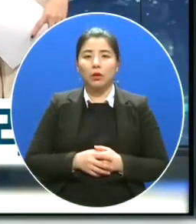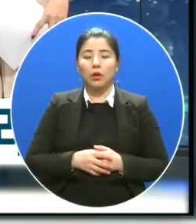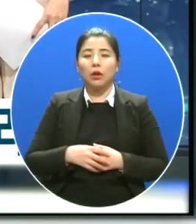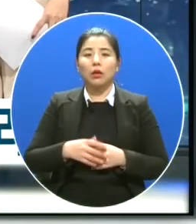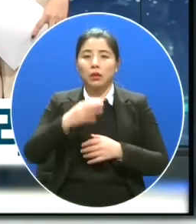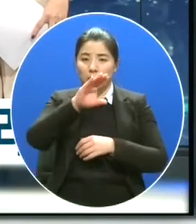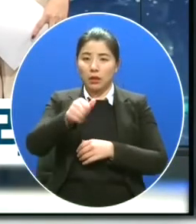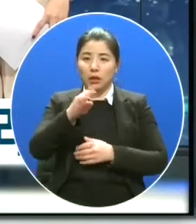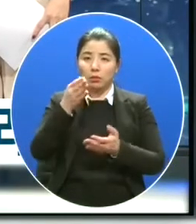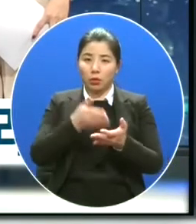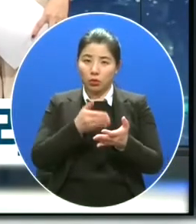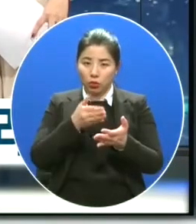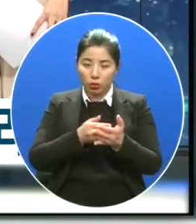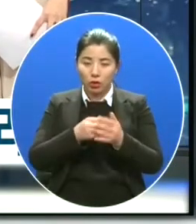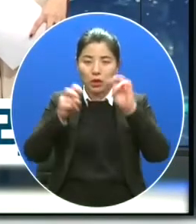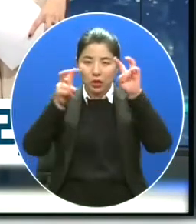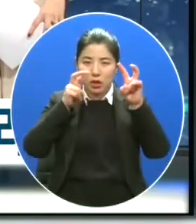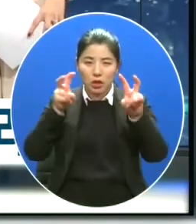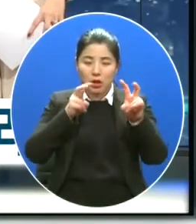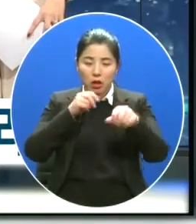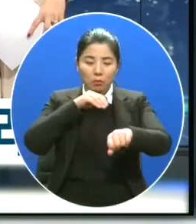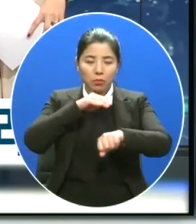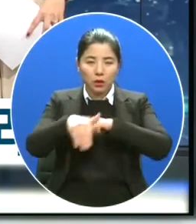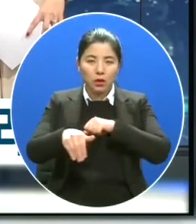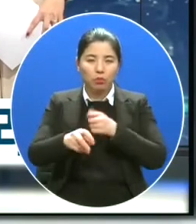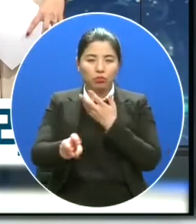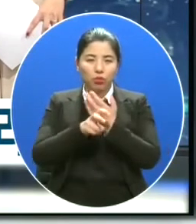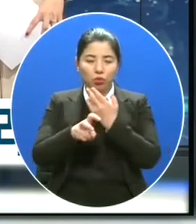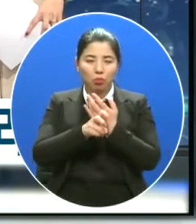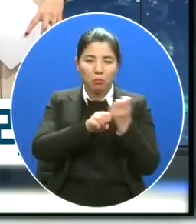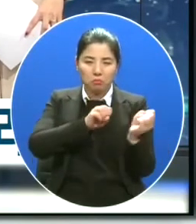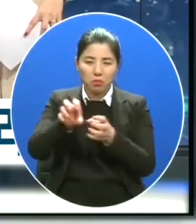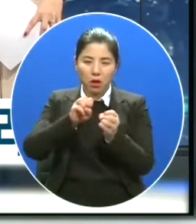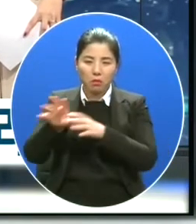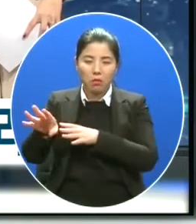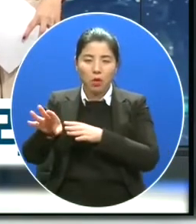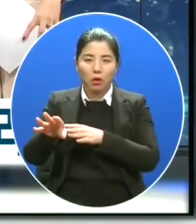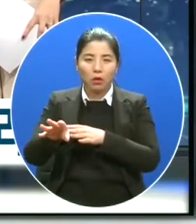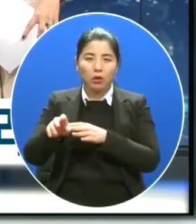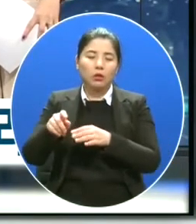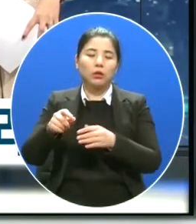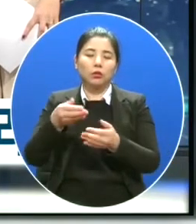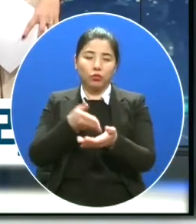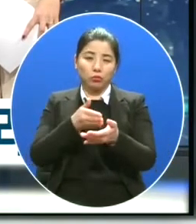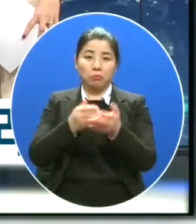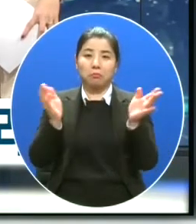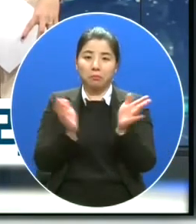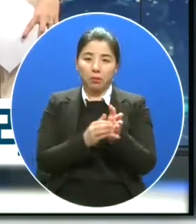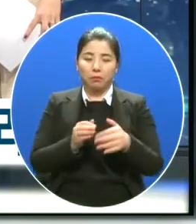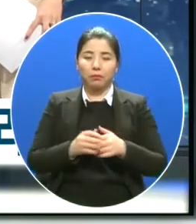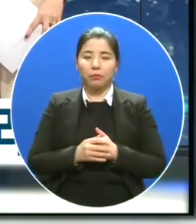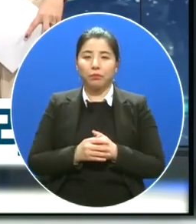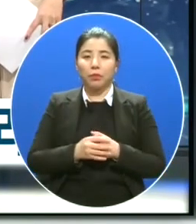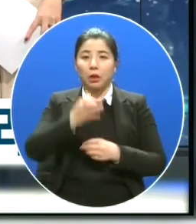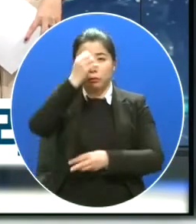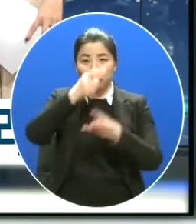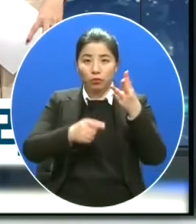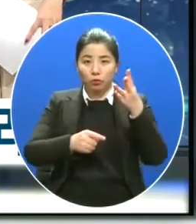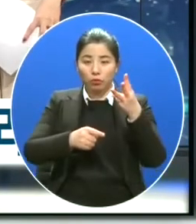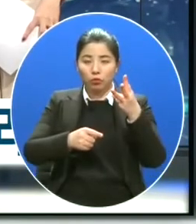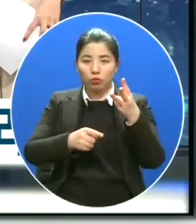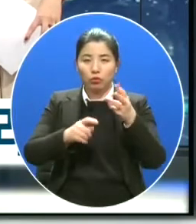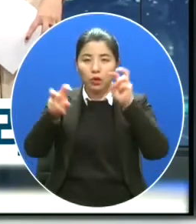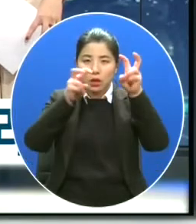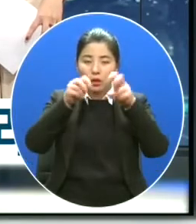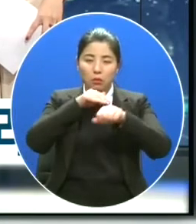2월 7일 CJB 뉴스는 기업형 불법 투기 정책 바뀌어야 사라진다는 제목의 뉴스를 보도했습니다.